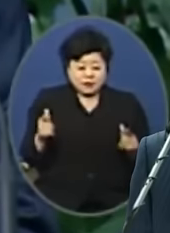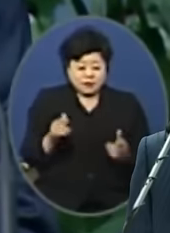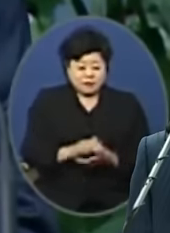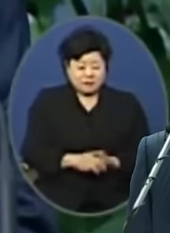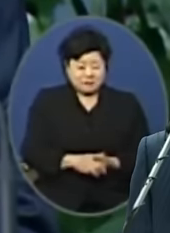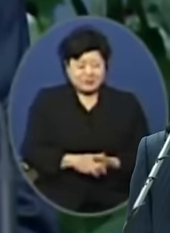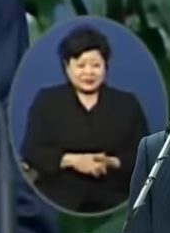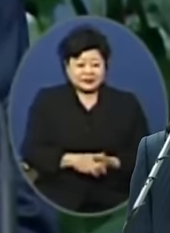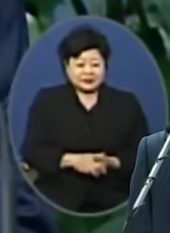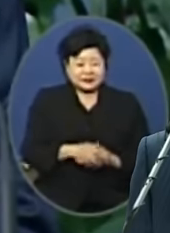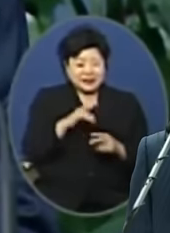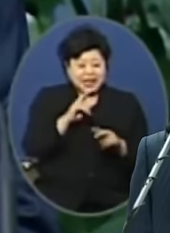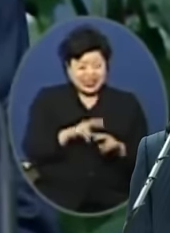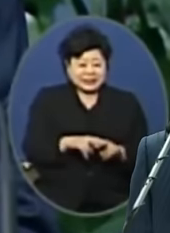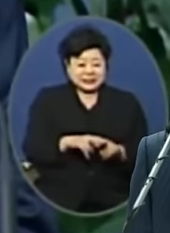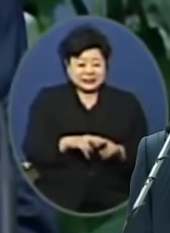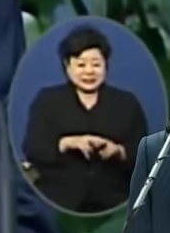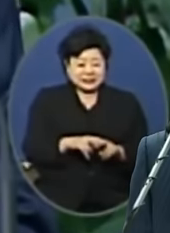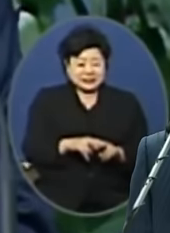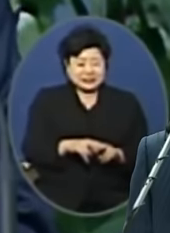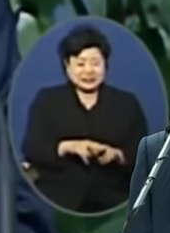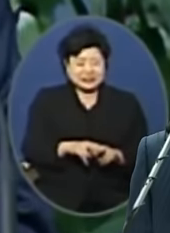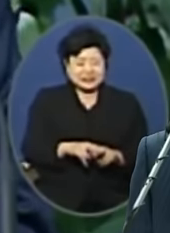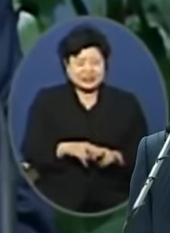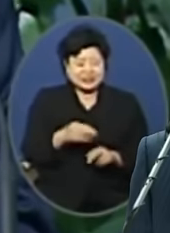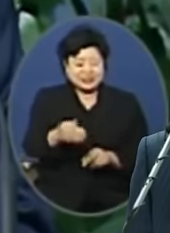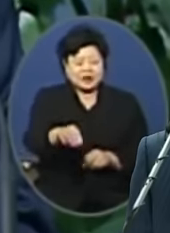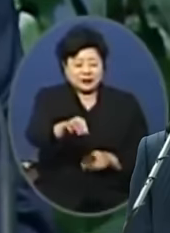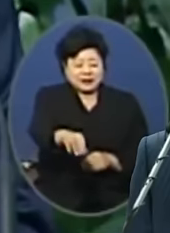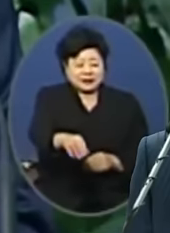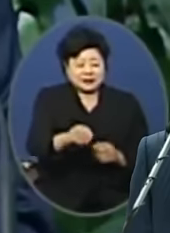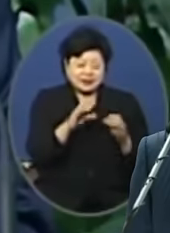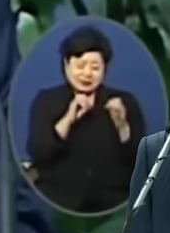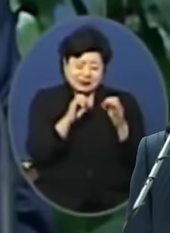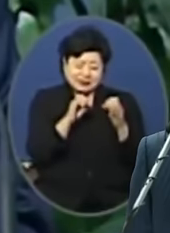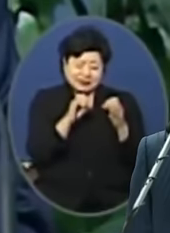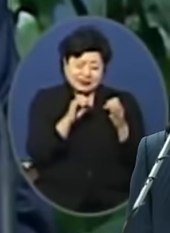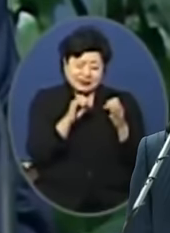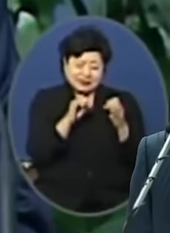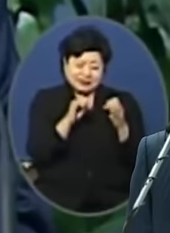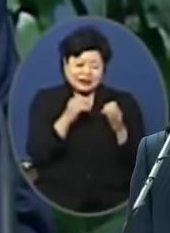없습니다. 지금 당장 제가 강단에서 내려가서 여러분들과 한 사람 이야기 좀 합시다 하고